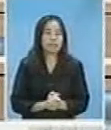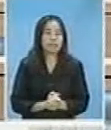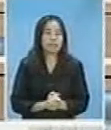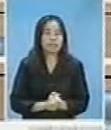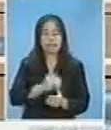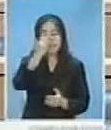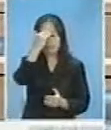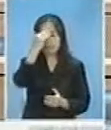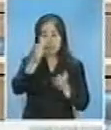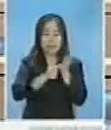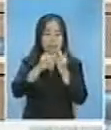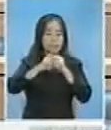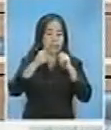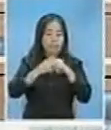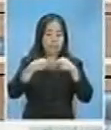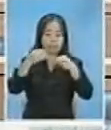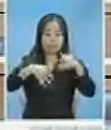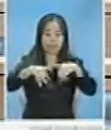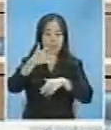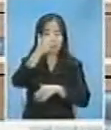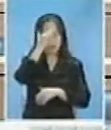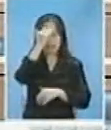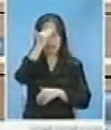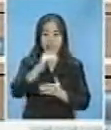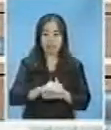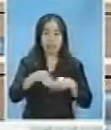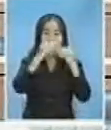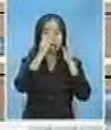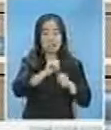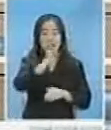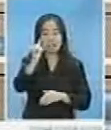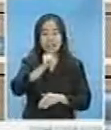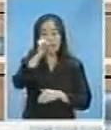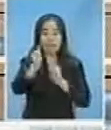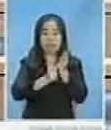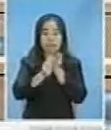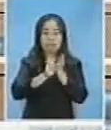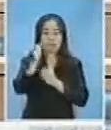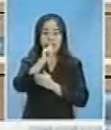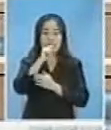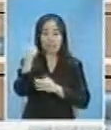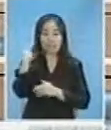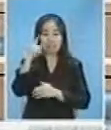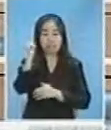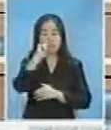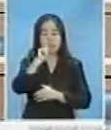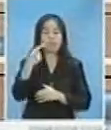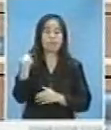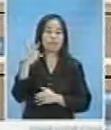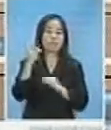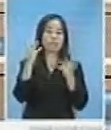ทำไมท่านไม่แก้ไขปัญหาให้เขาครับท่านส่งใครไปแก้ไขครับ8ครั้งแล้วครับส่งไปแก้ไขได้ความไหมครับไม่ได้ความ